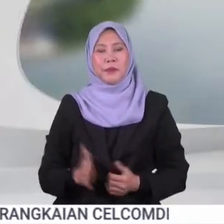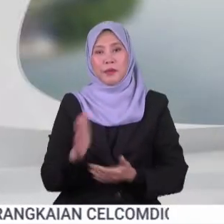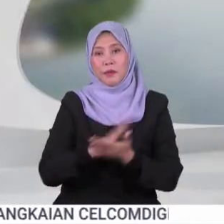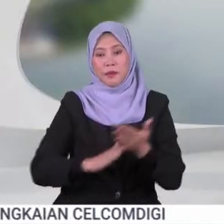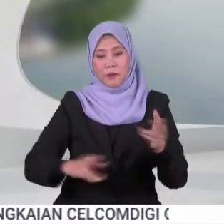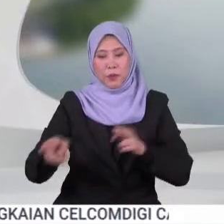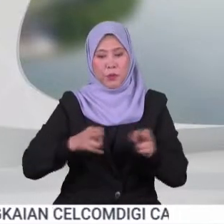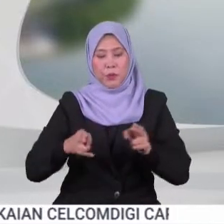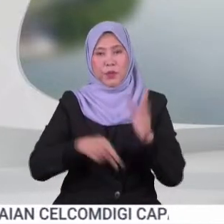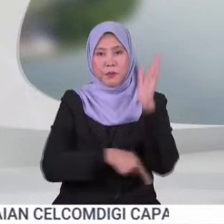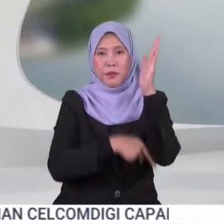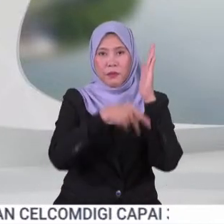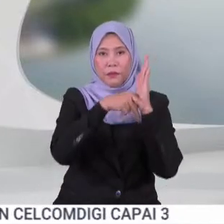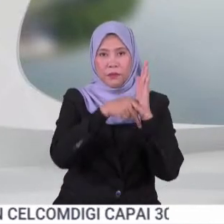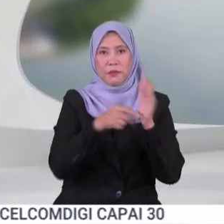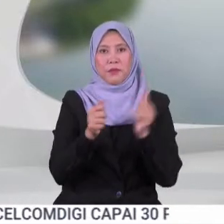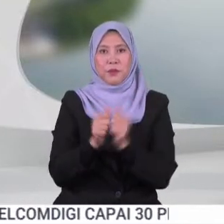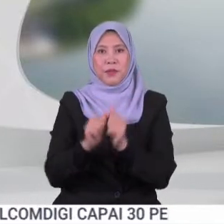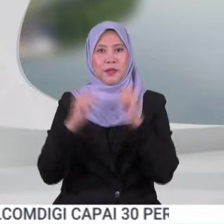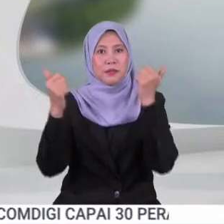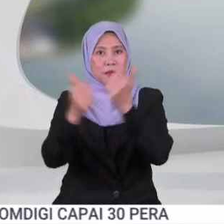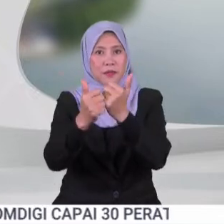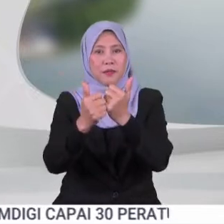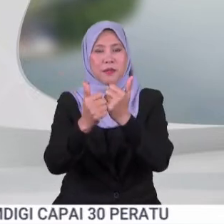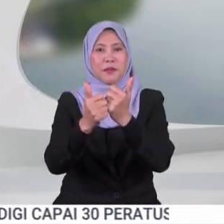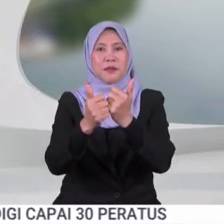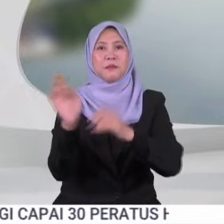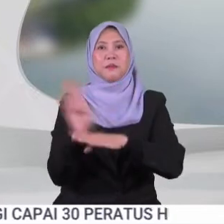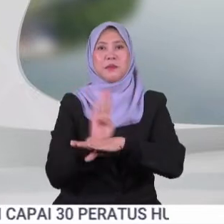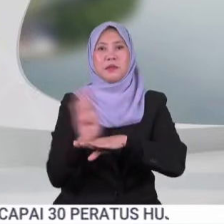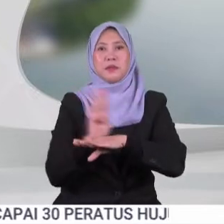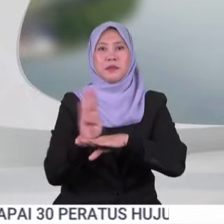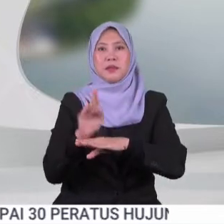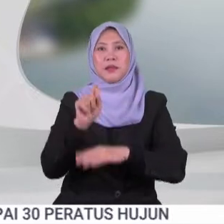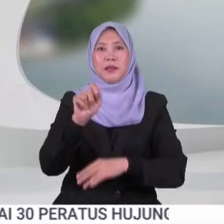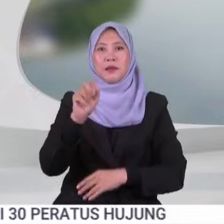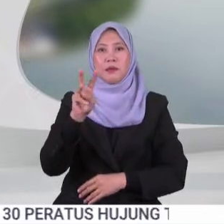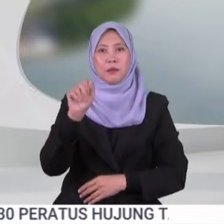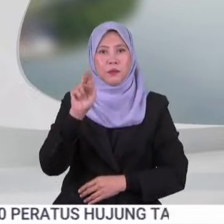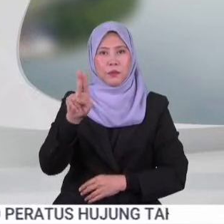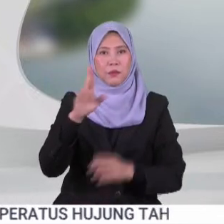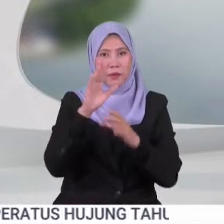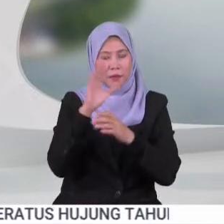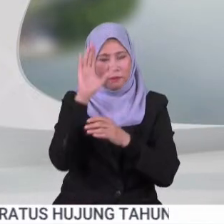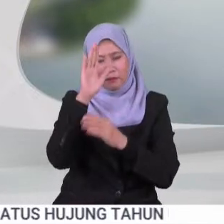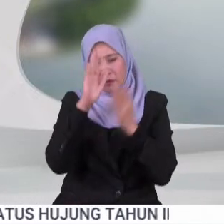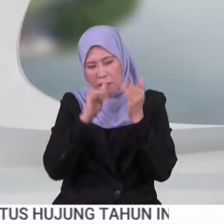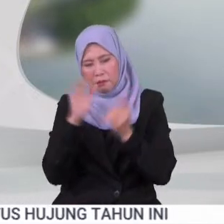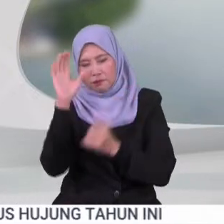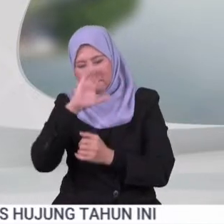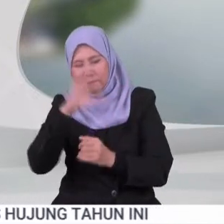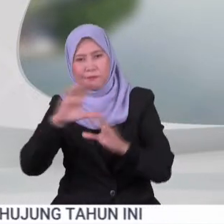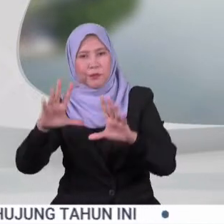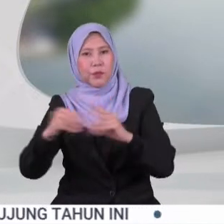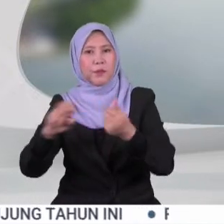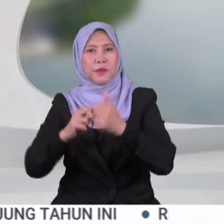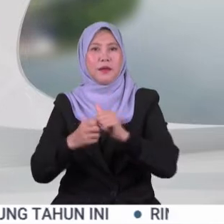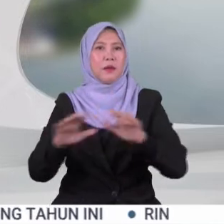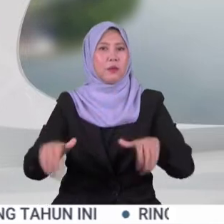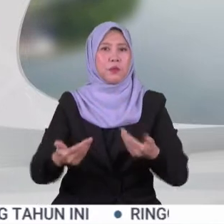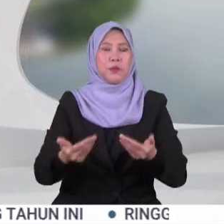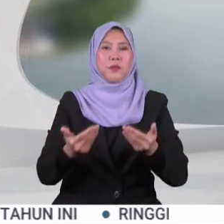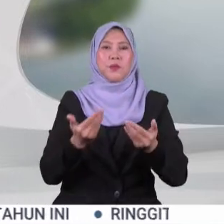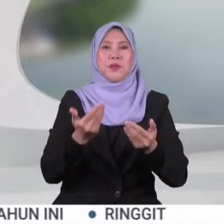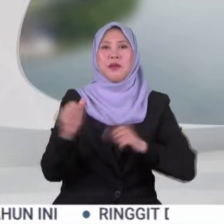Sesi libat urus Parlimen Kelabakan bersama agensi-agensi perdagangan di Tawau diharap dapat mencari pendekatan terbaik bagi